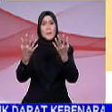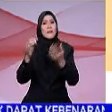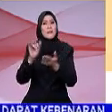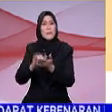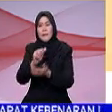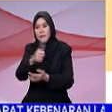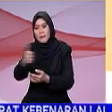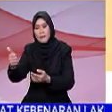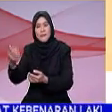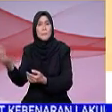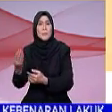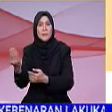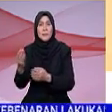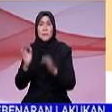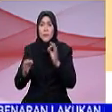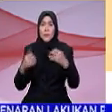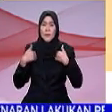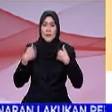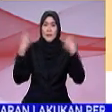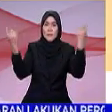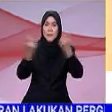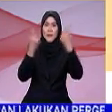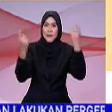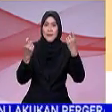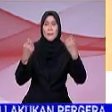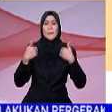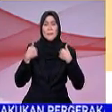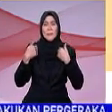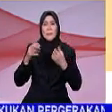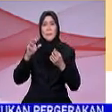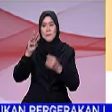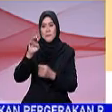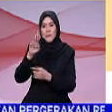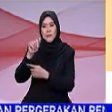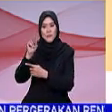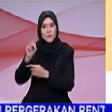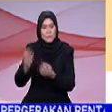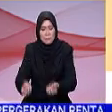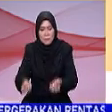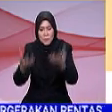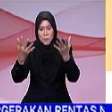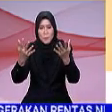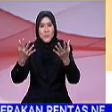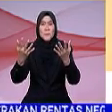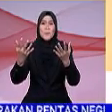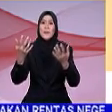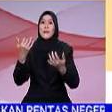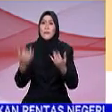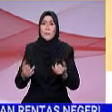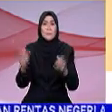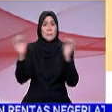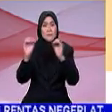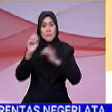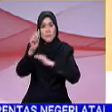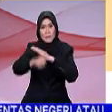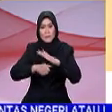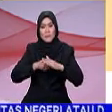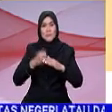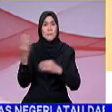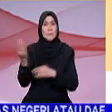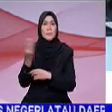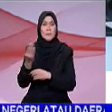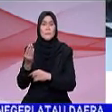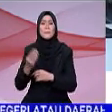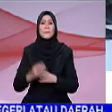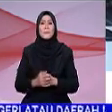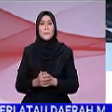normal. Apabila ada perayaan, wujudlah mercun. Apabila tidak ada perayaan, mercun ini tidak akan diseludup. Ia akan normal penyeludupan